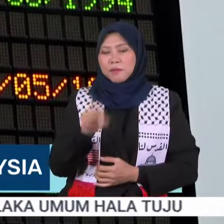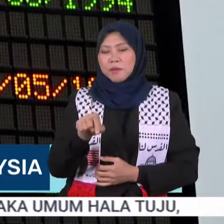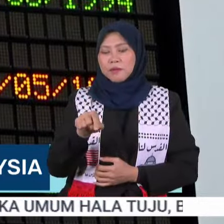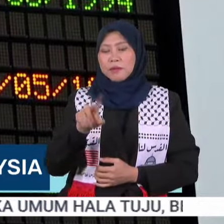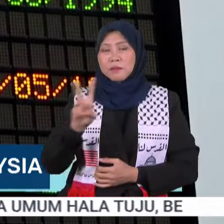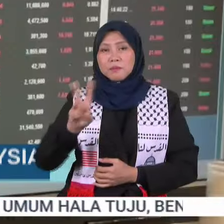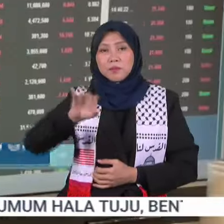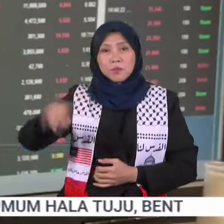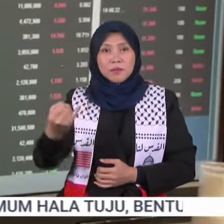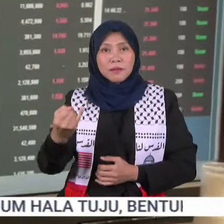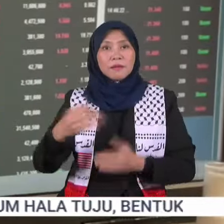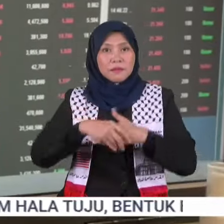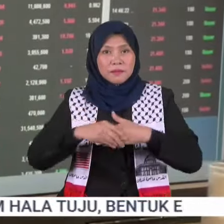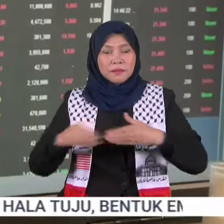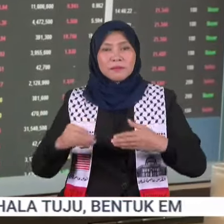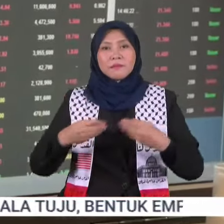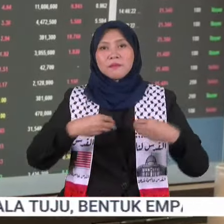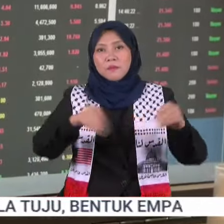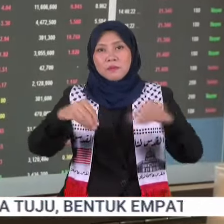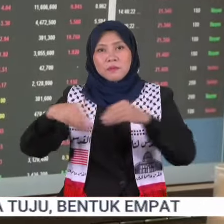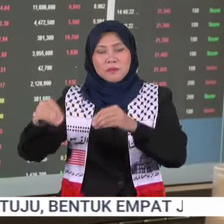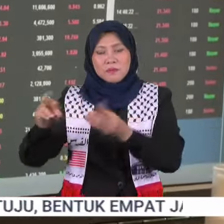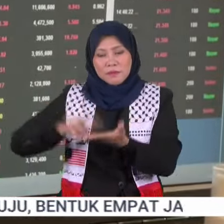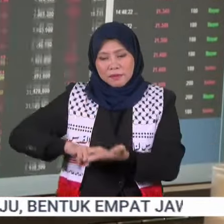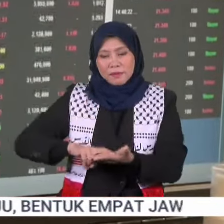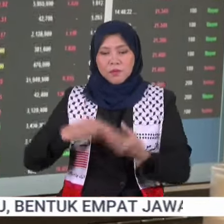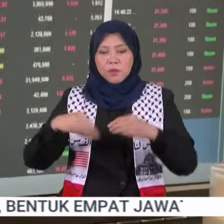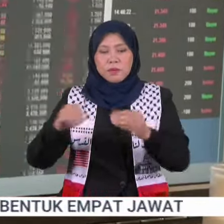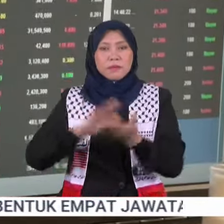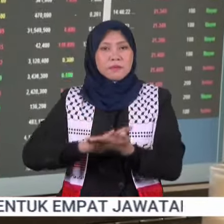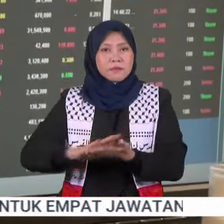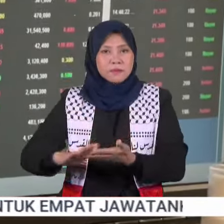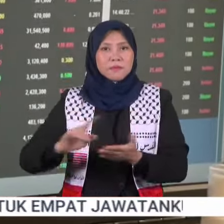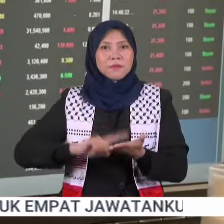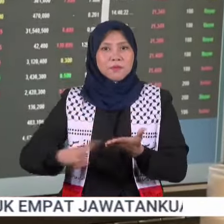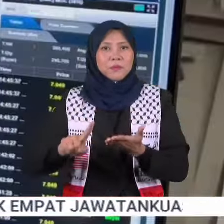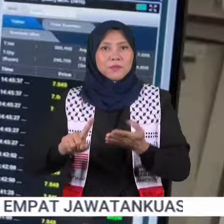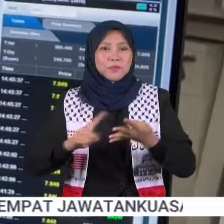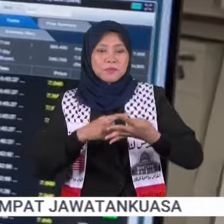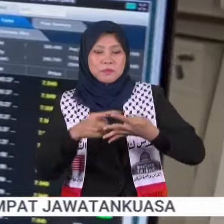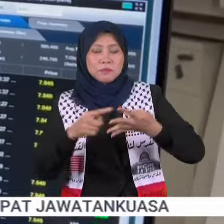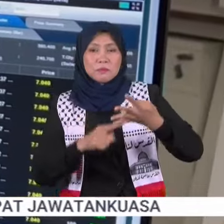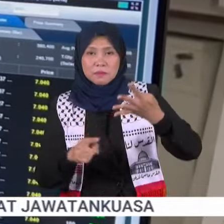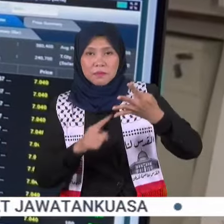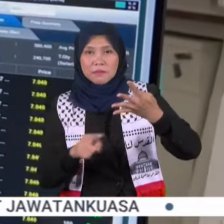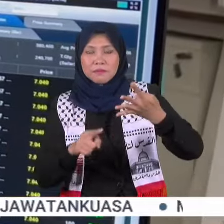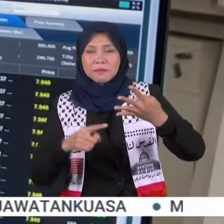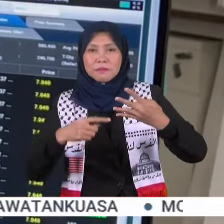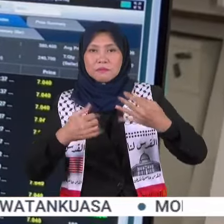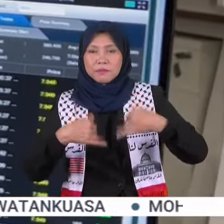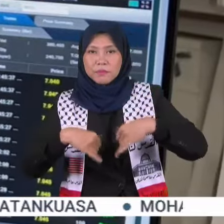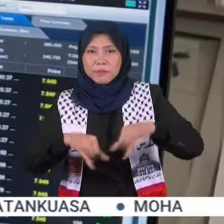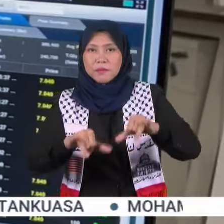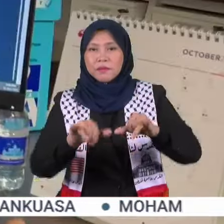RM66.6 juta pada Selasa. Peruncit tempatan masih mencatat jualan bersih untuk minggu keempat berturut-turut dengan jumlah